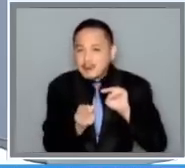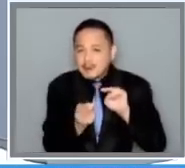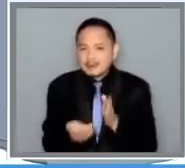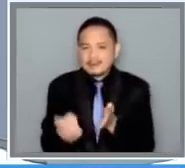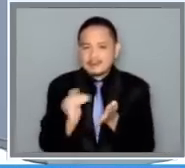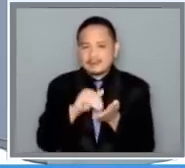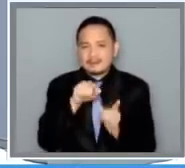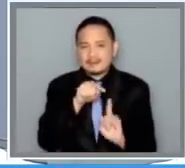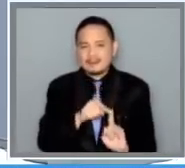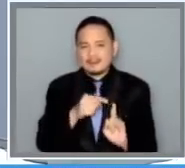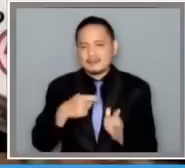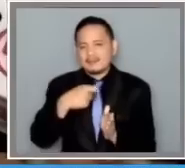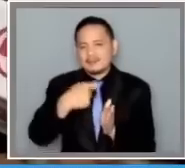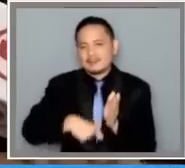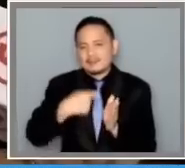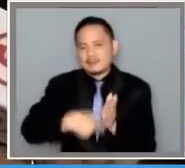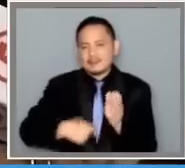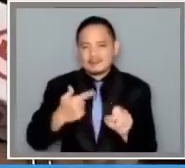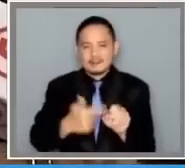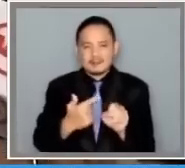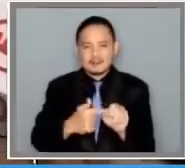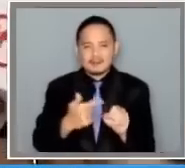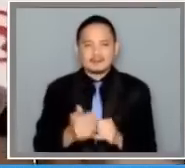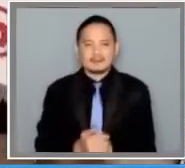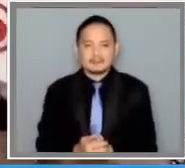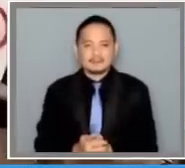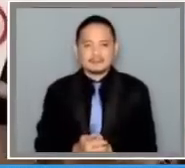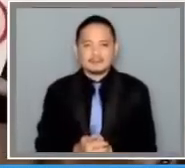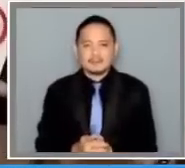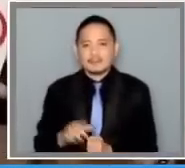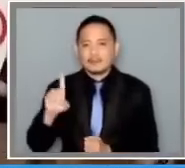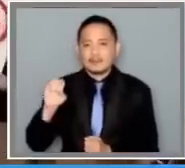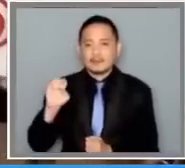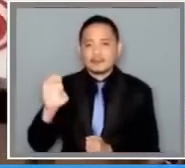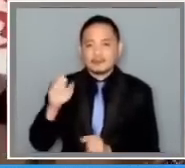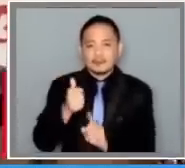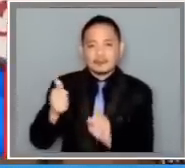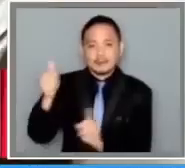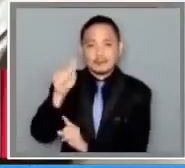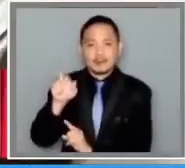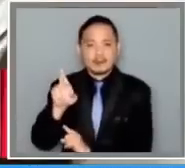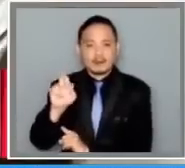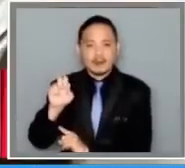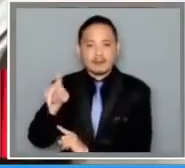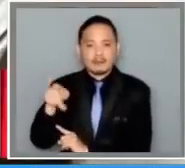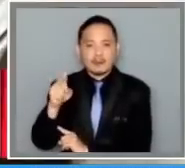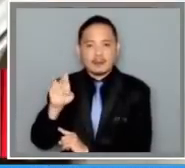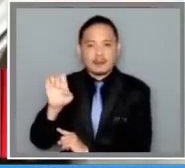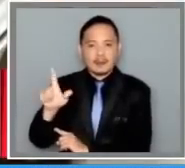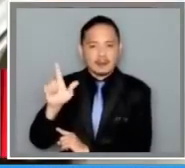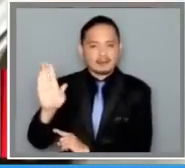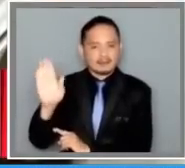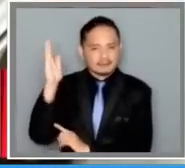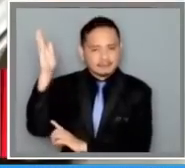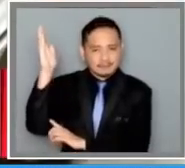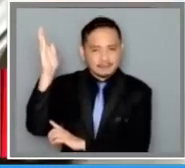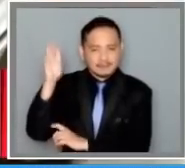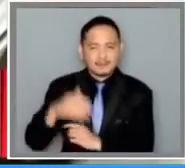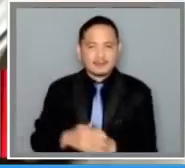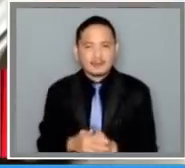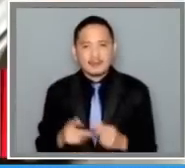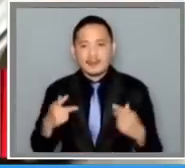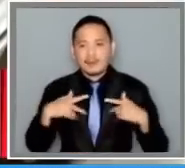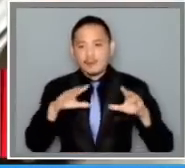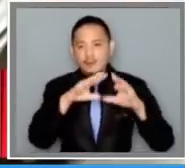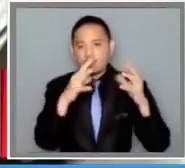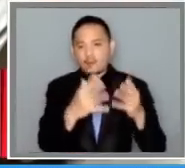pong Martes. Ha? Sabi po yan ni Department of Energy Secretary Rafael Lotilla. May downtrend daw kasi sa presyo nito sa global market nito